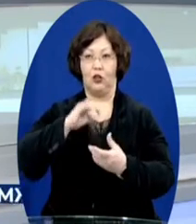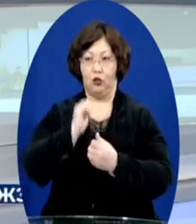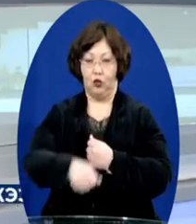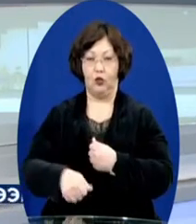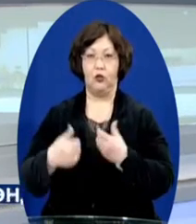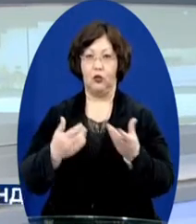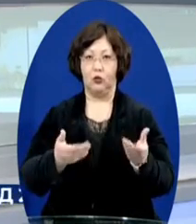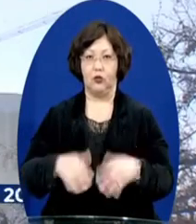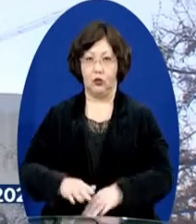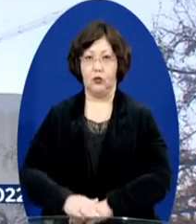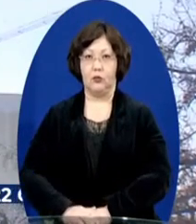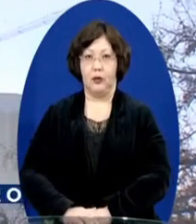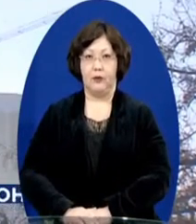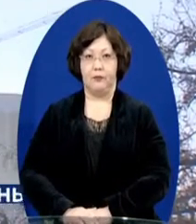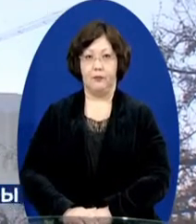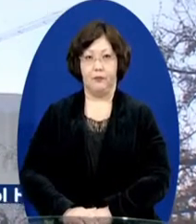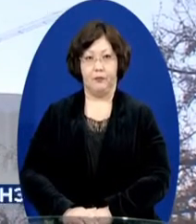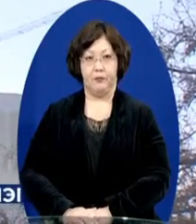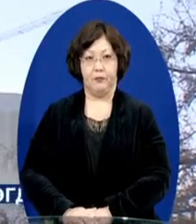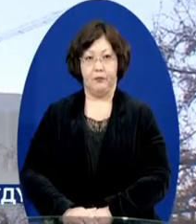төлөлт хийгдчихэв.